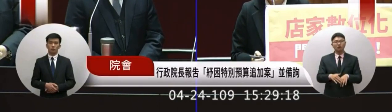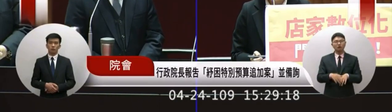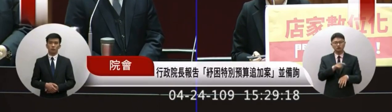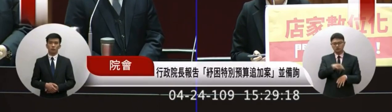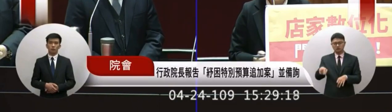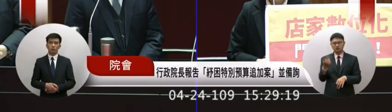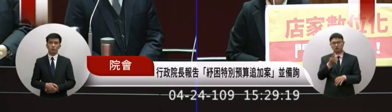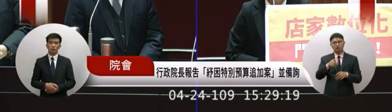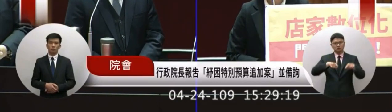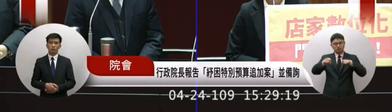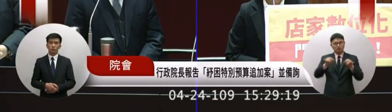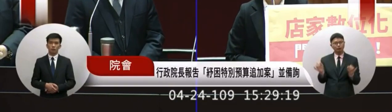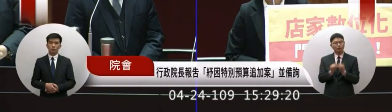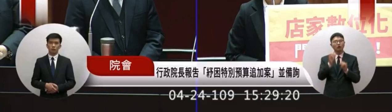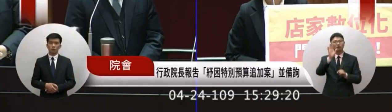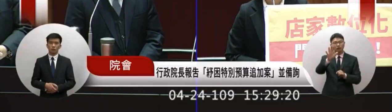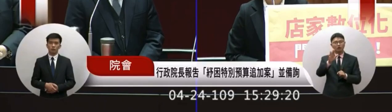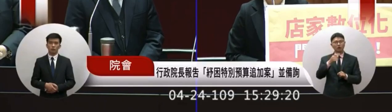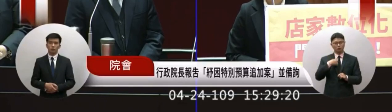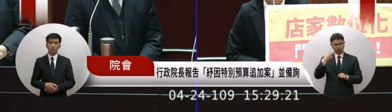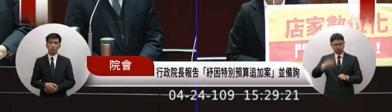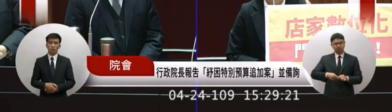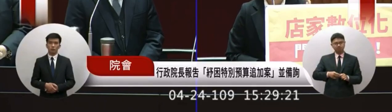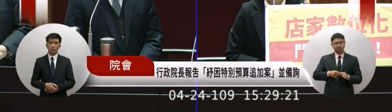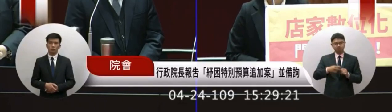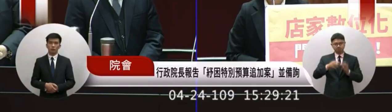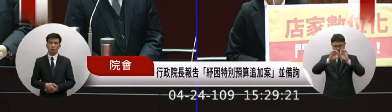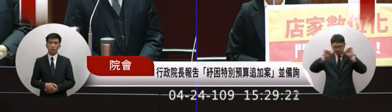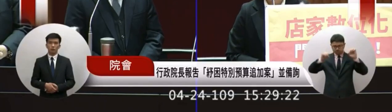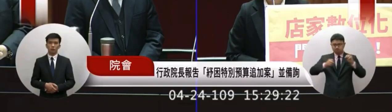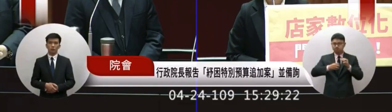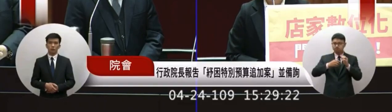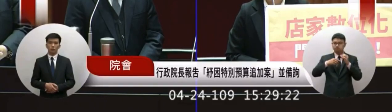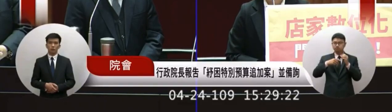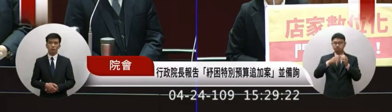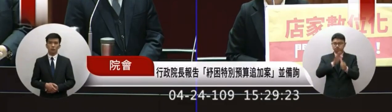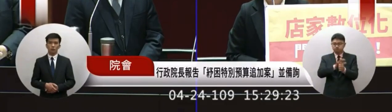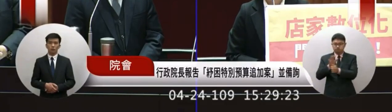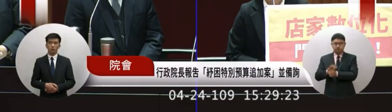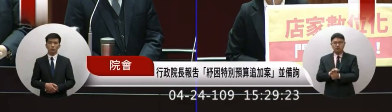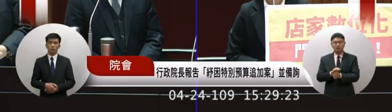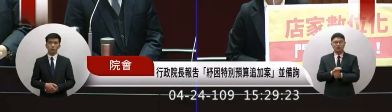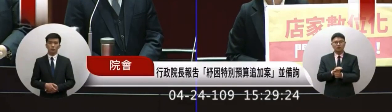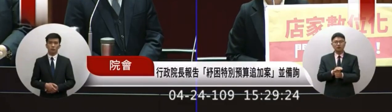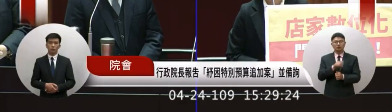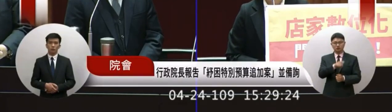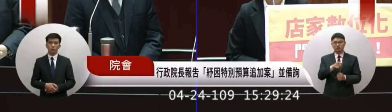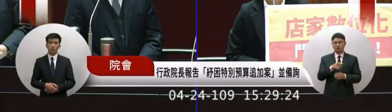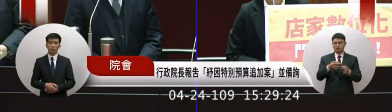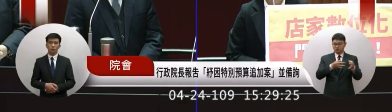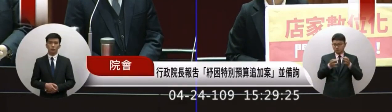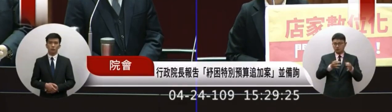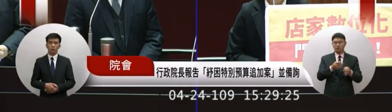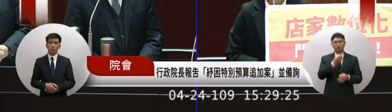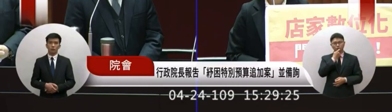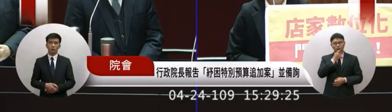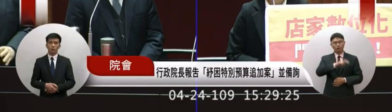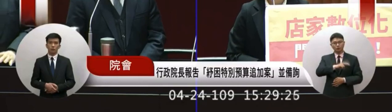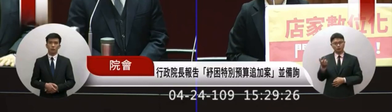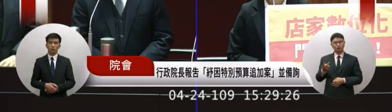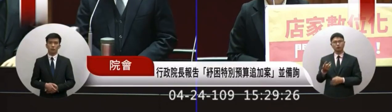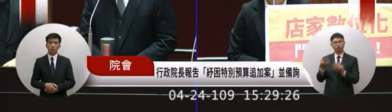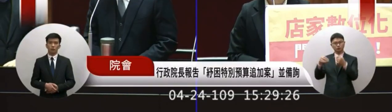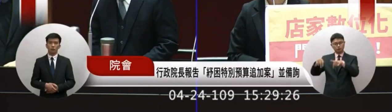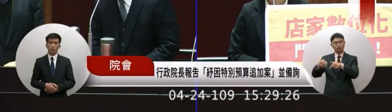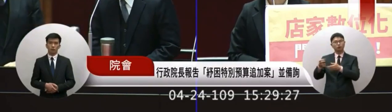来更审慎来看，说我们这个方案如何完整的让店家有意愿能够来提到数位化？